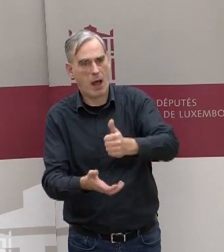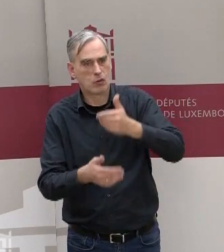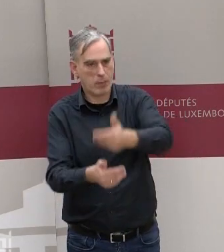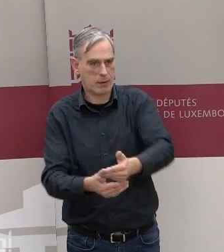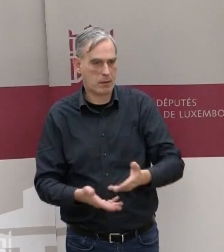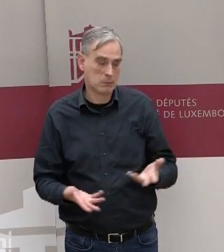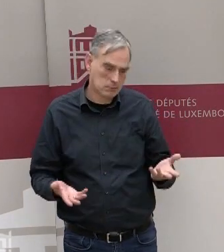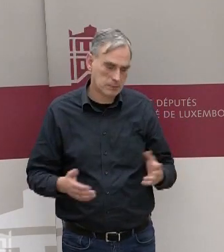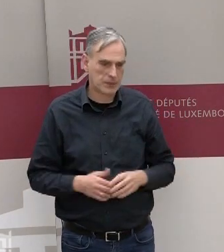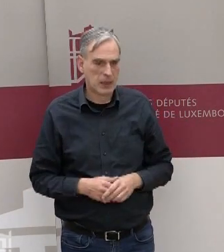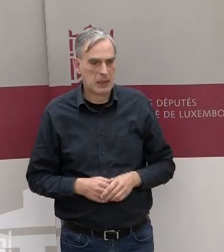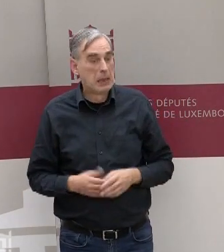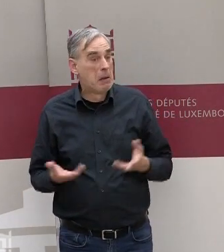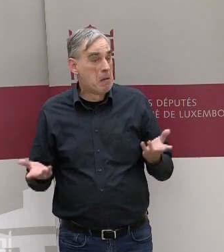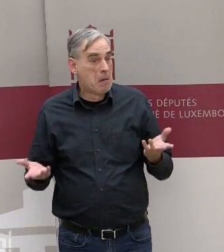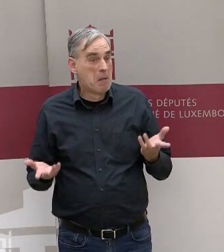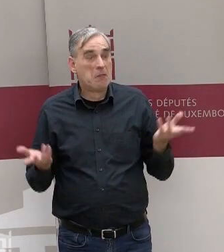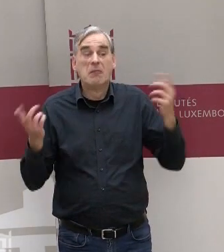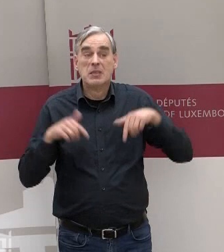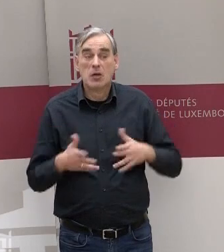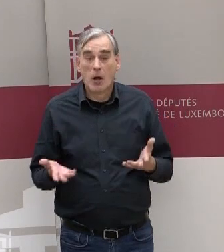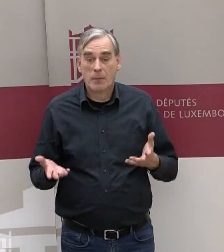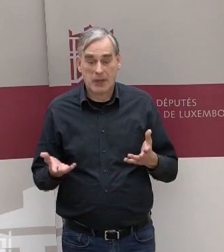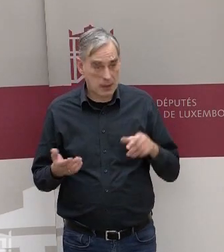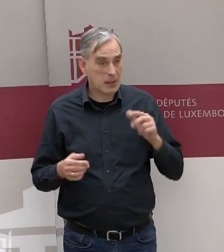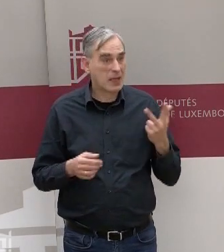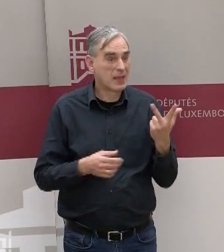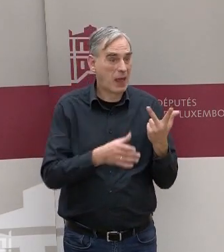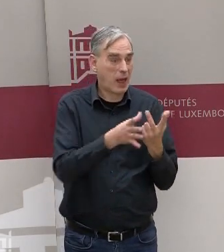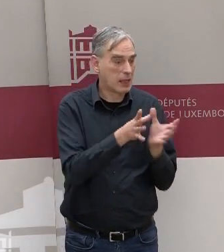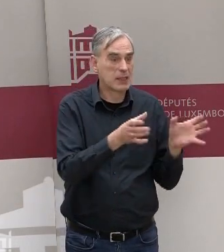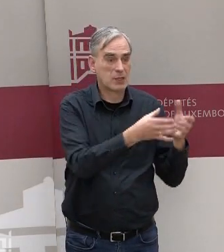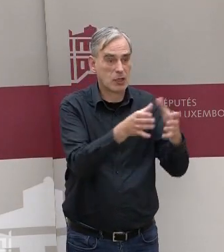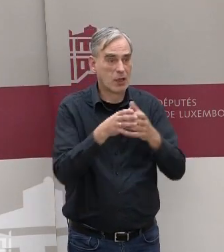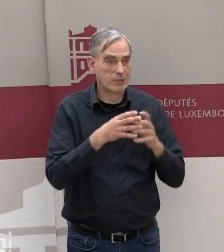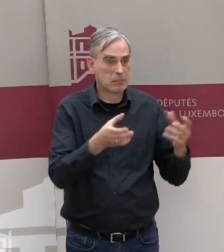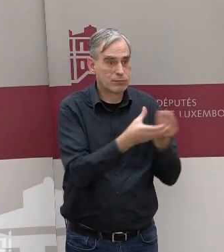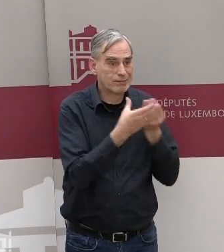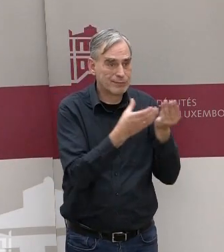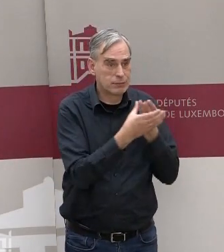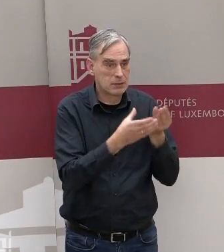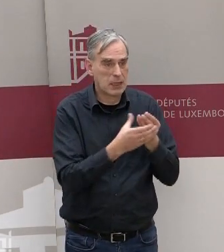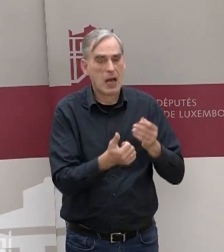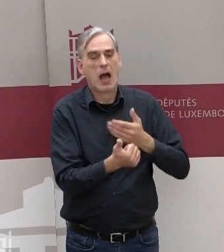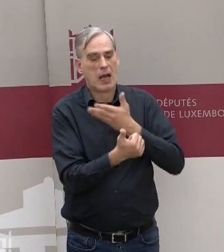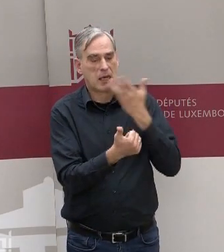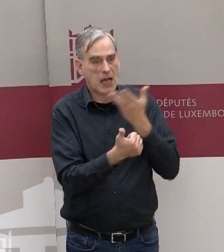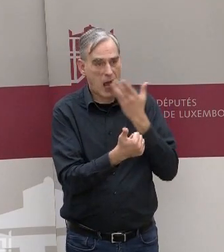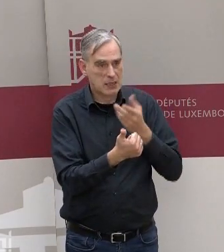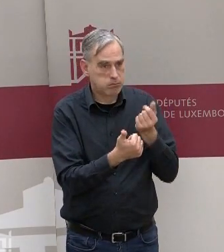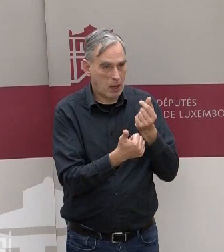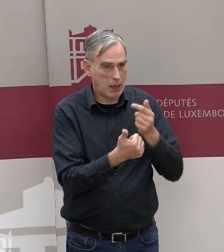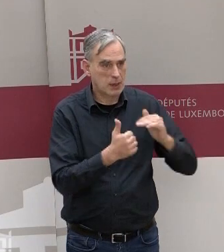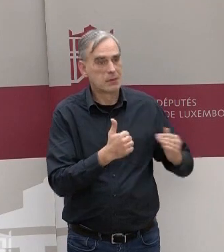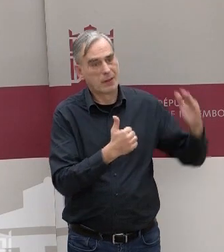haben. Ganz viel da als natürlich der Gaspreisdeckel. Sind Sensibilisierungskampagnen für Energie zu Spuren lanciert